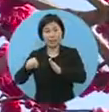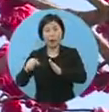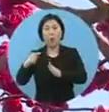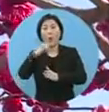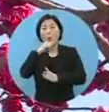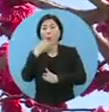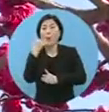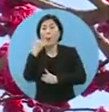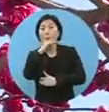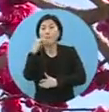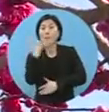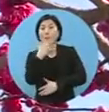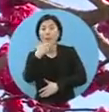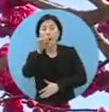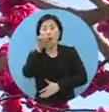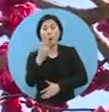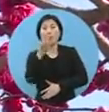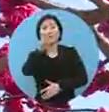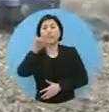홍매화가 얼굴을 내밀었습니다.